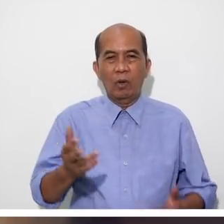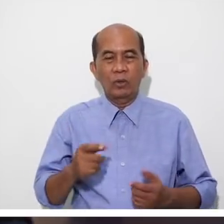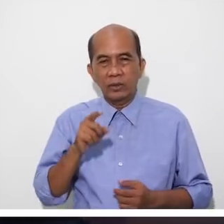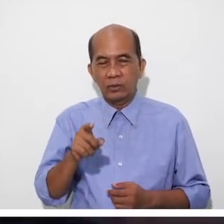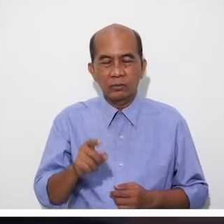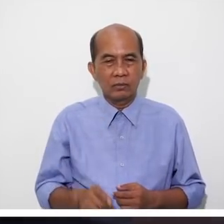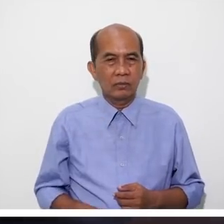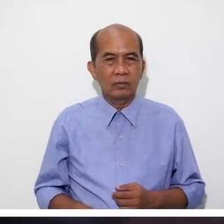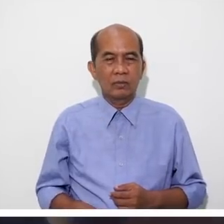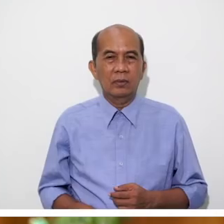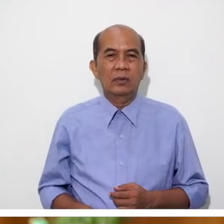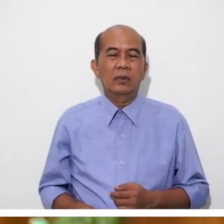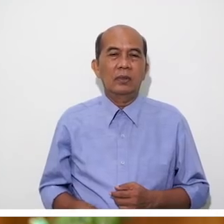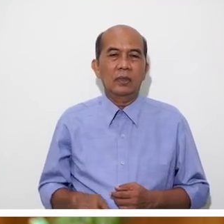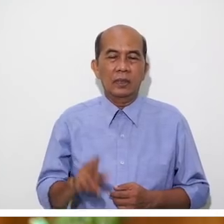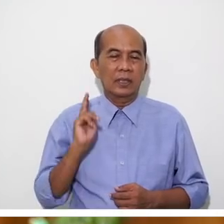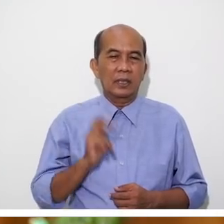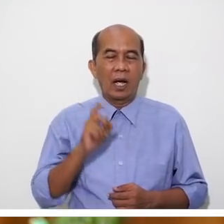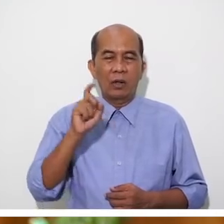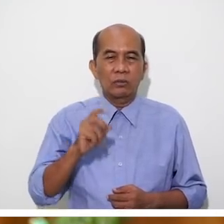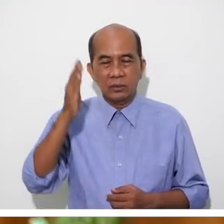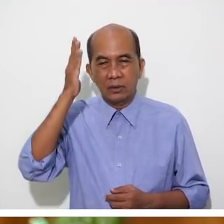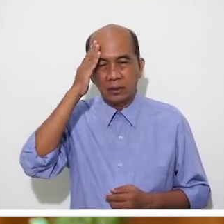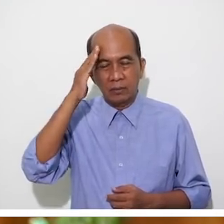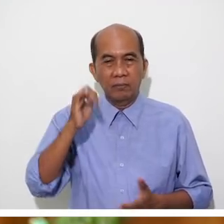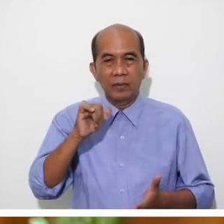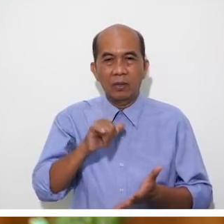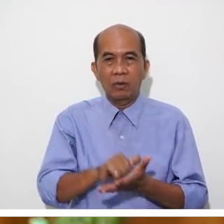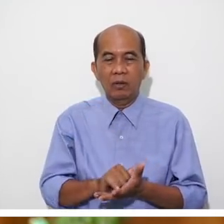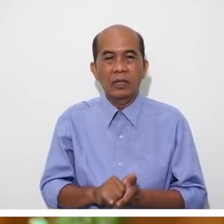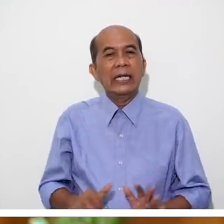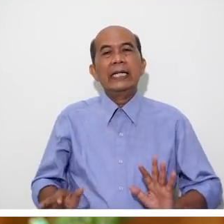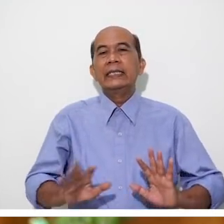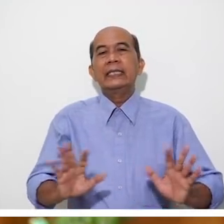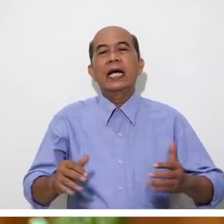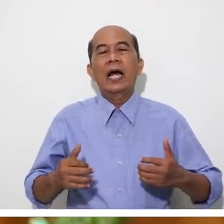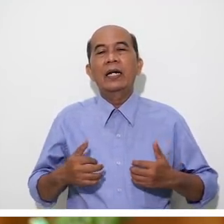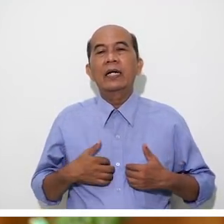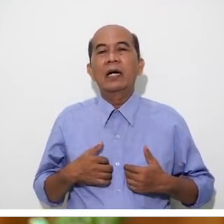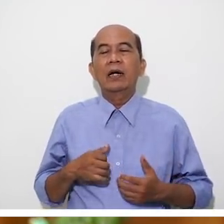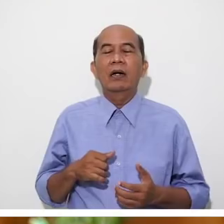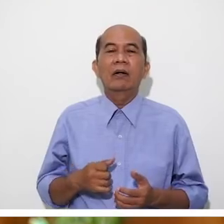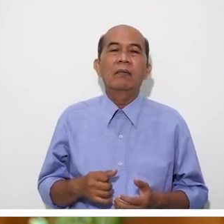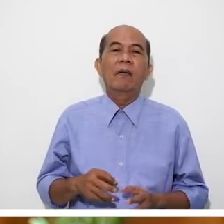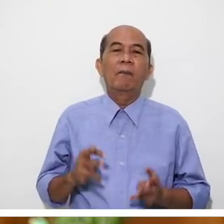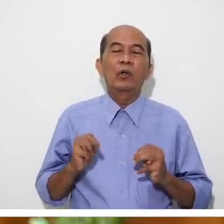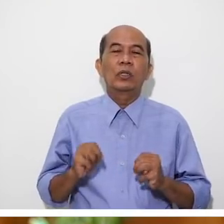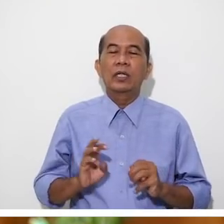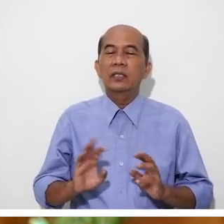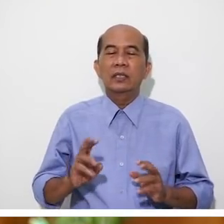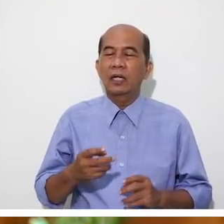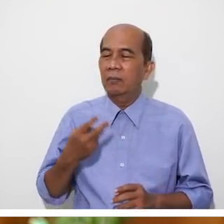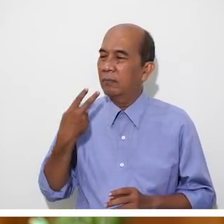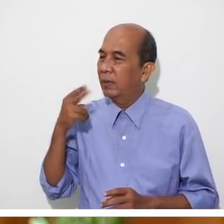juga sadar, saudara, bahwa gak ada manusia yang gak nengok ke belakang.